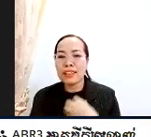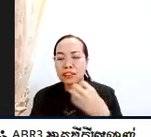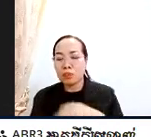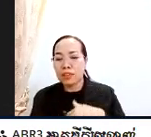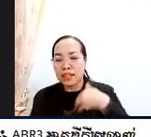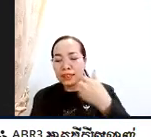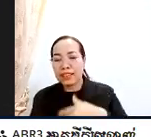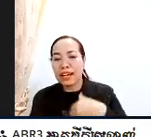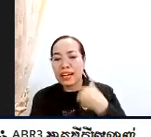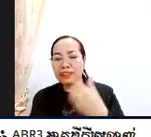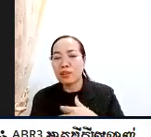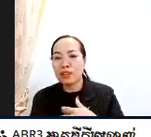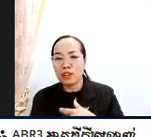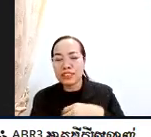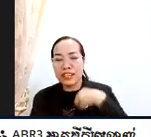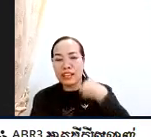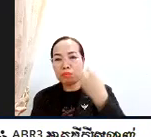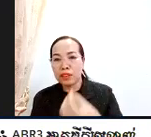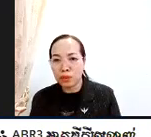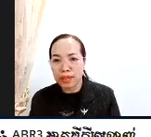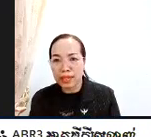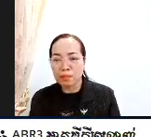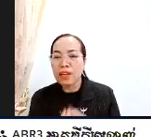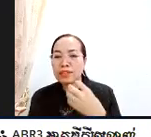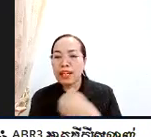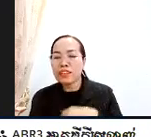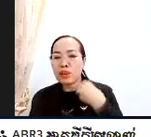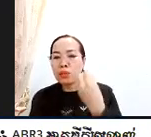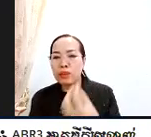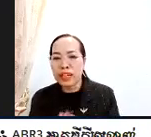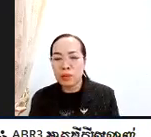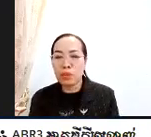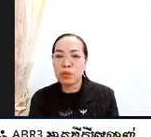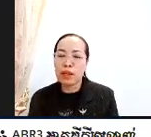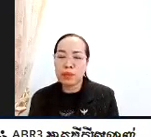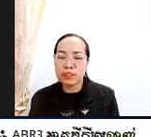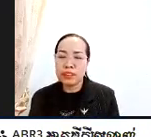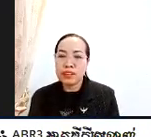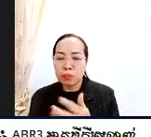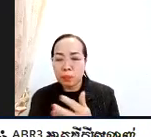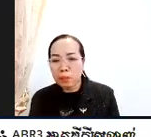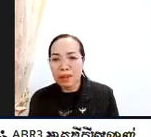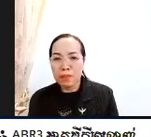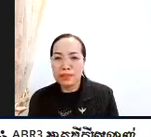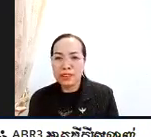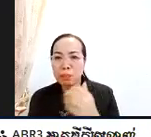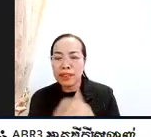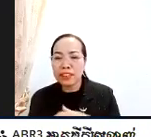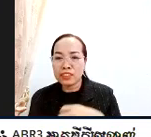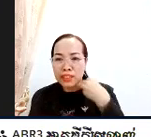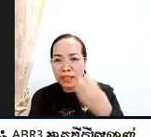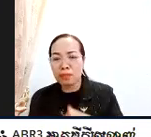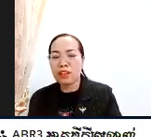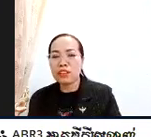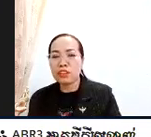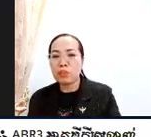lòng bạc nhìn nhóm tay tại kha thôi kroi chạy mơ khuôn ai ta nhóm khuôn ai bị môn mau miên sập hiệp bạc mệt nó bê đã